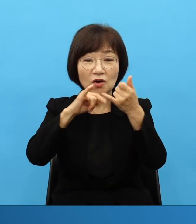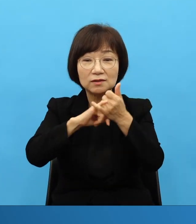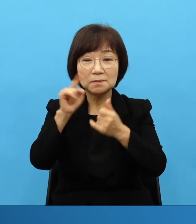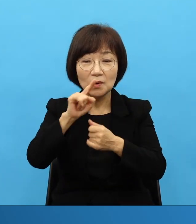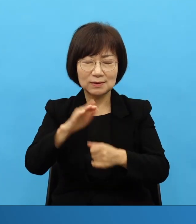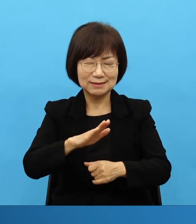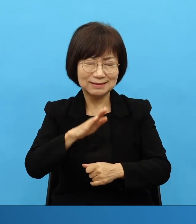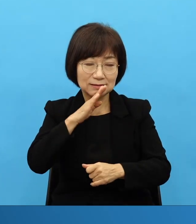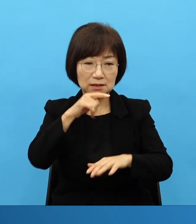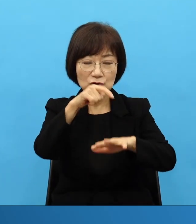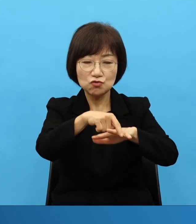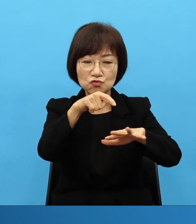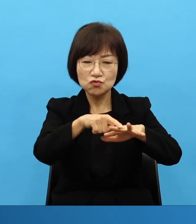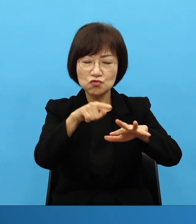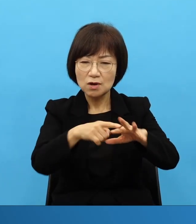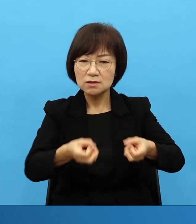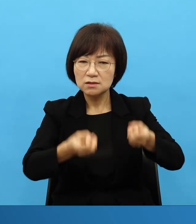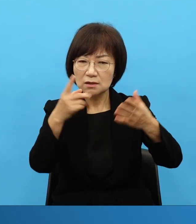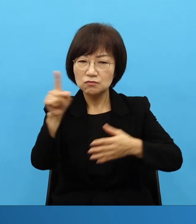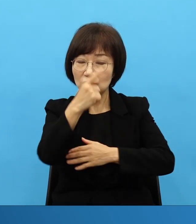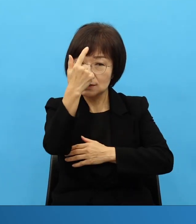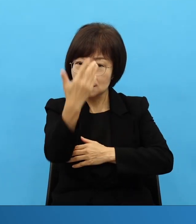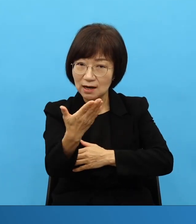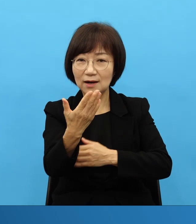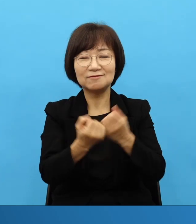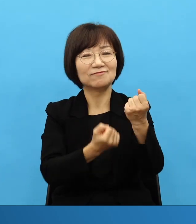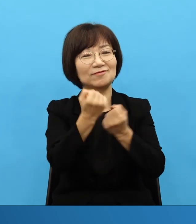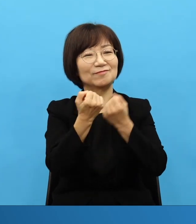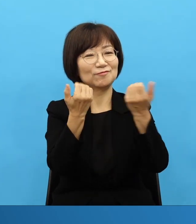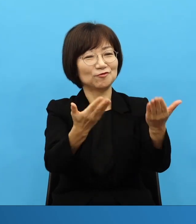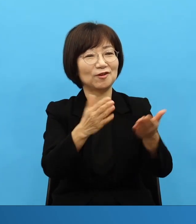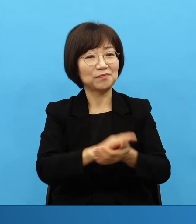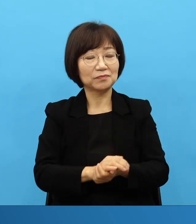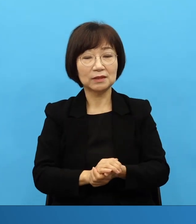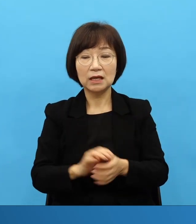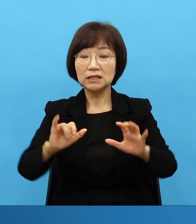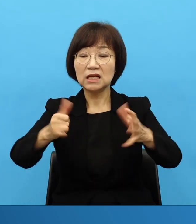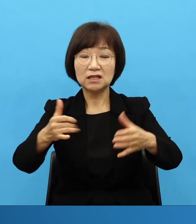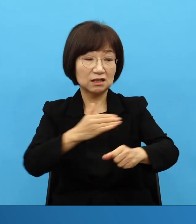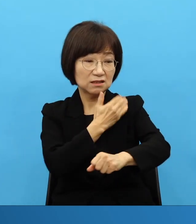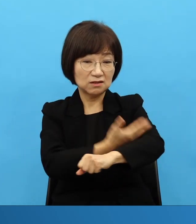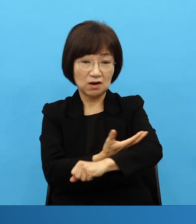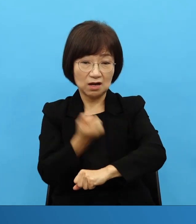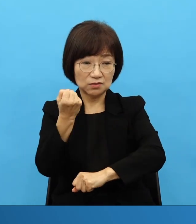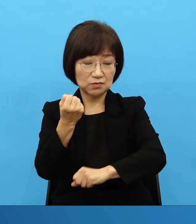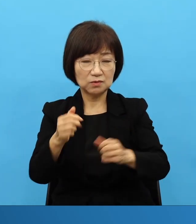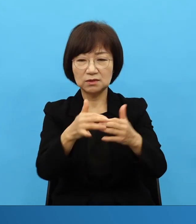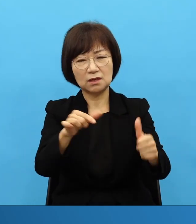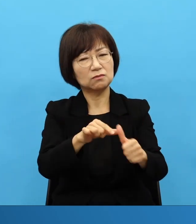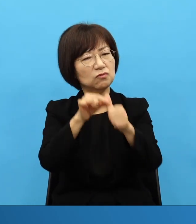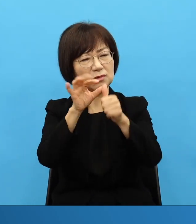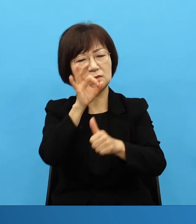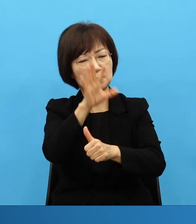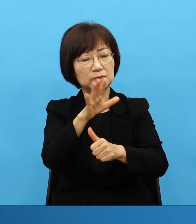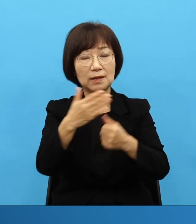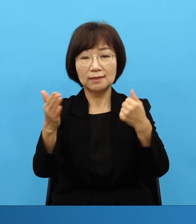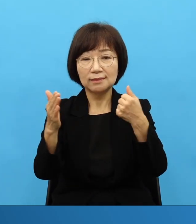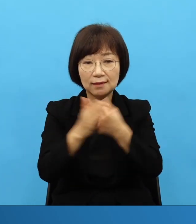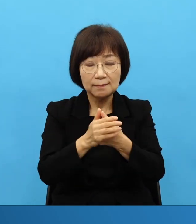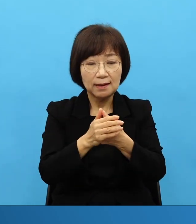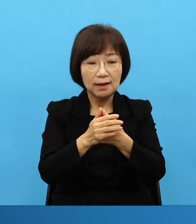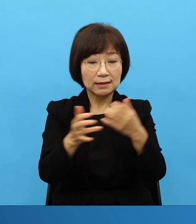truly understood what the Passover was. 이 땅의 능력 가지고는 사람도 살릴 수 없고 너도 살릴 수가 없어요. 그러니 보좌의 능력을